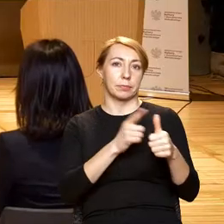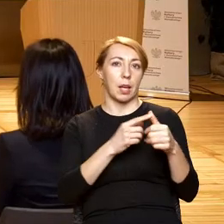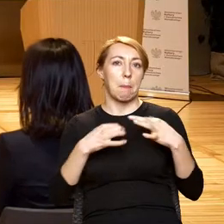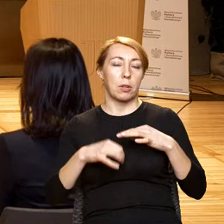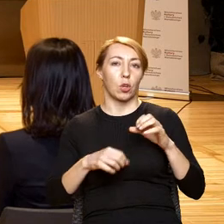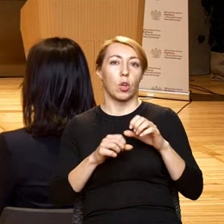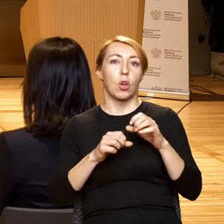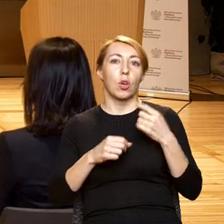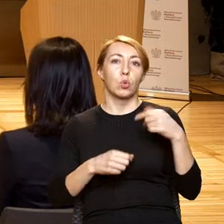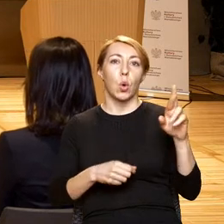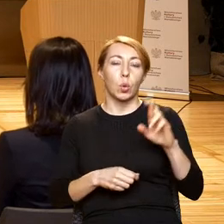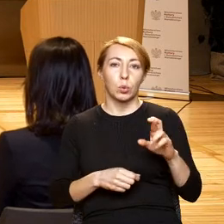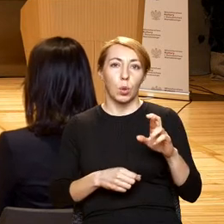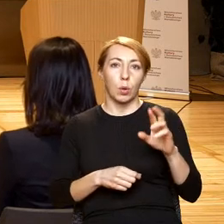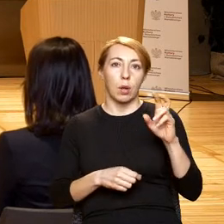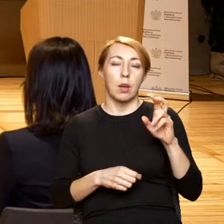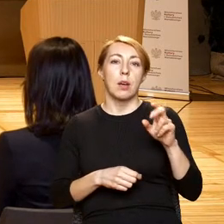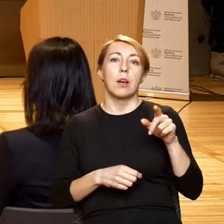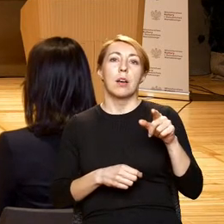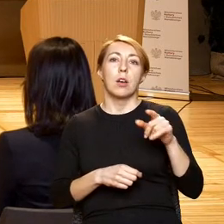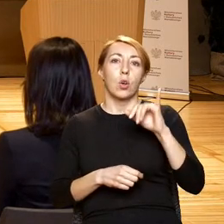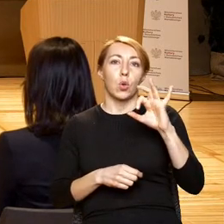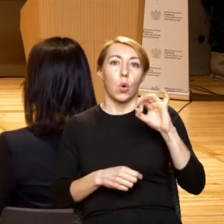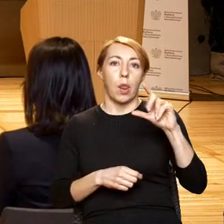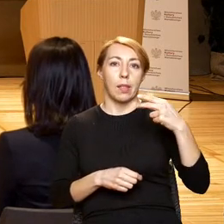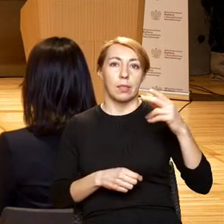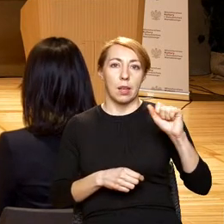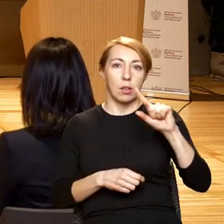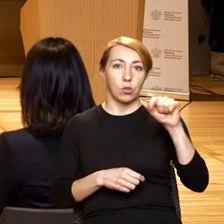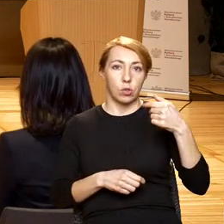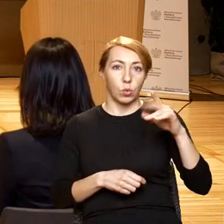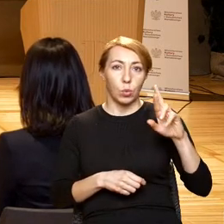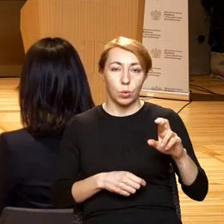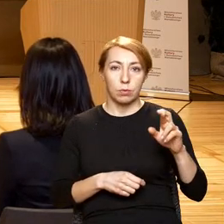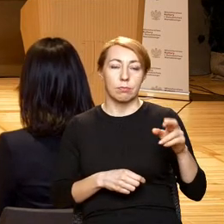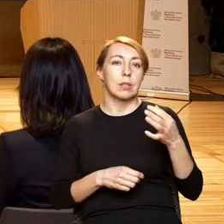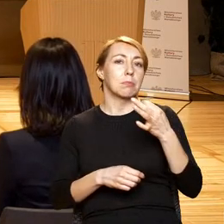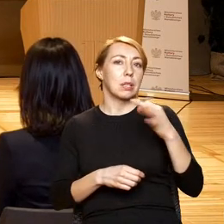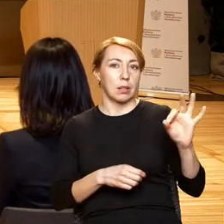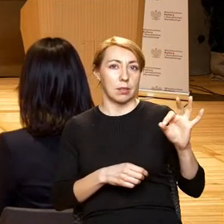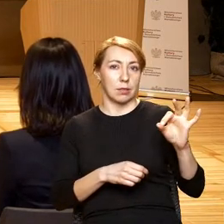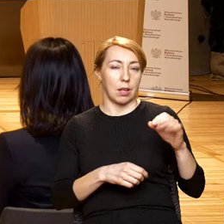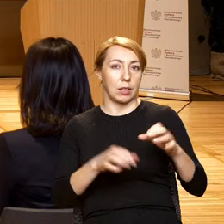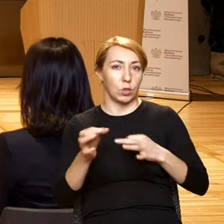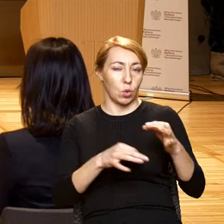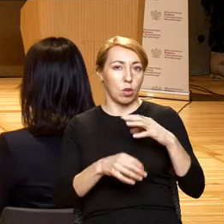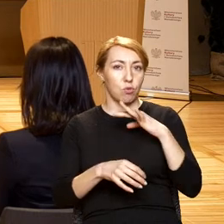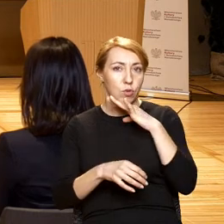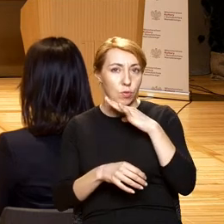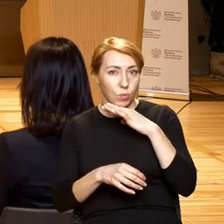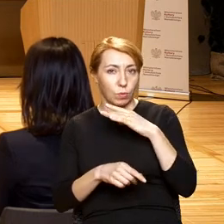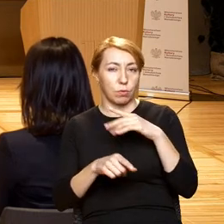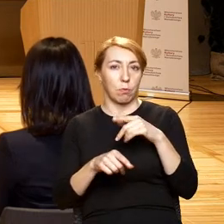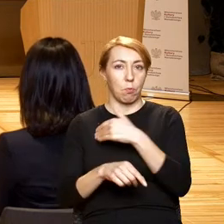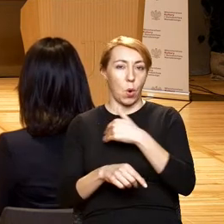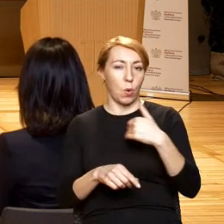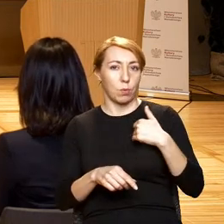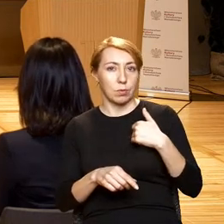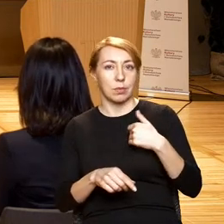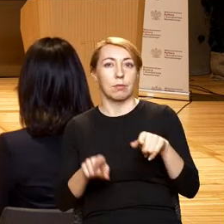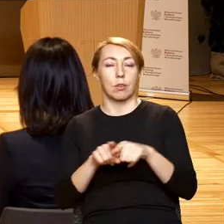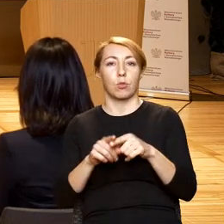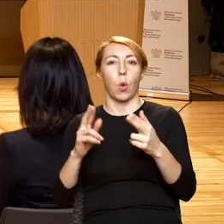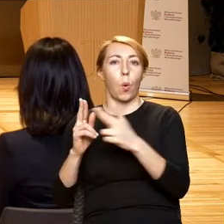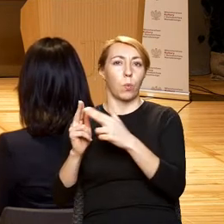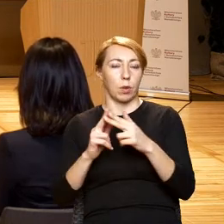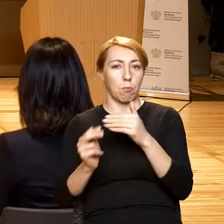doktor habilitowania Jolanta Żyndul, historyczka specjalizująca się w historii Żydów w Polsce i stosunków polsko-żydowskich w XIX i XX